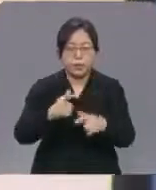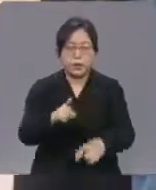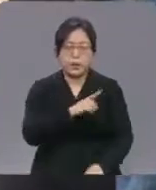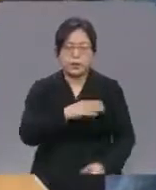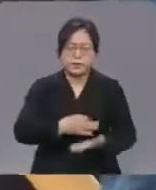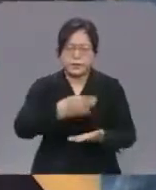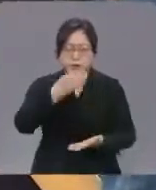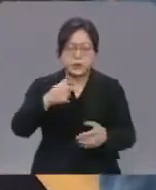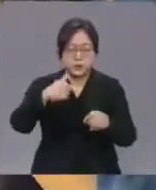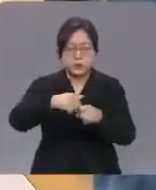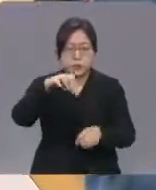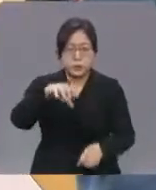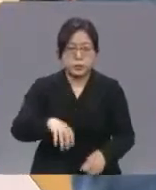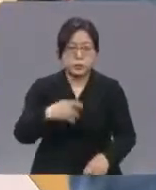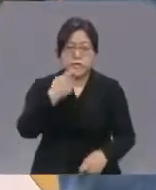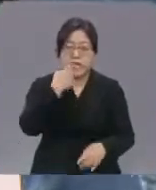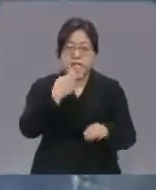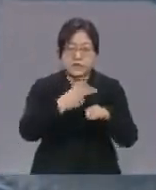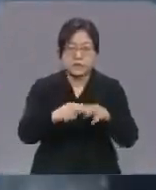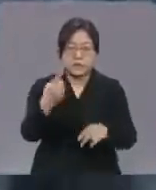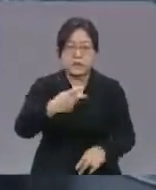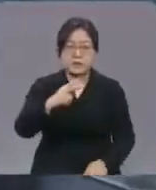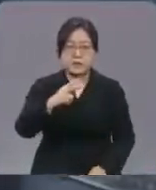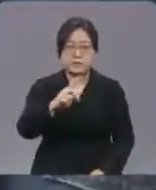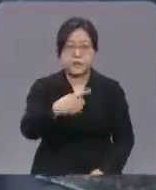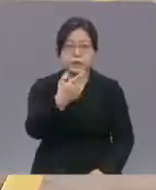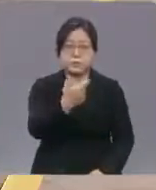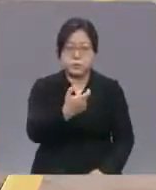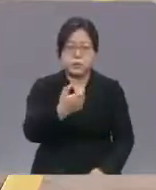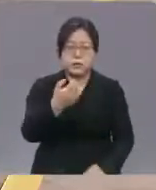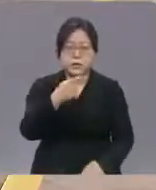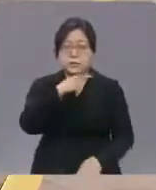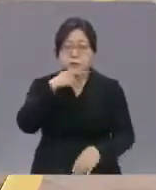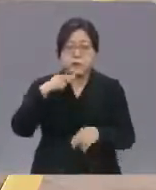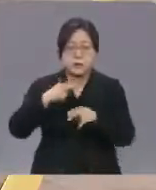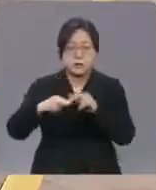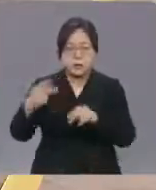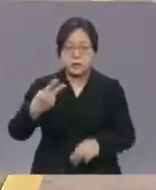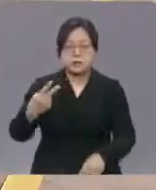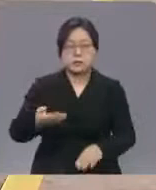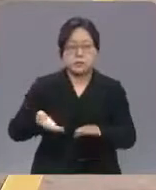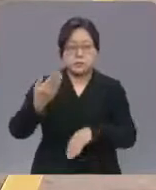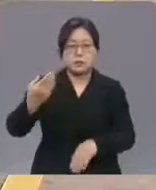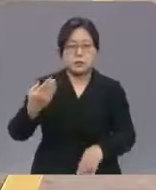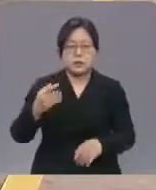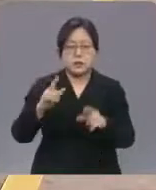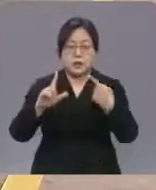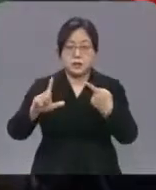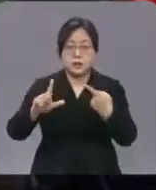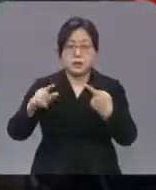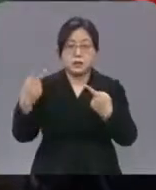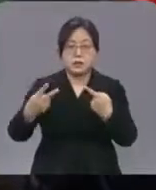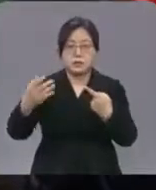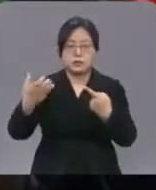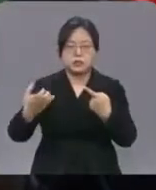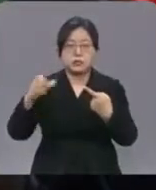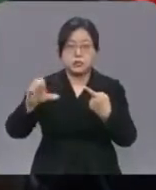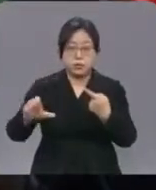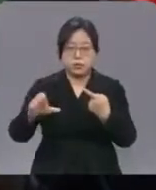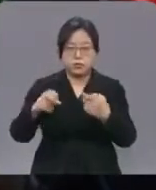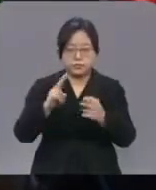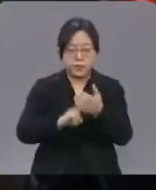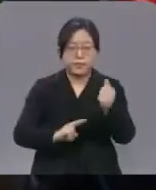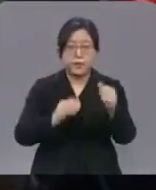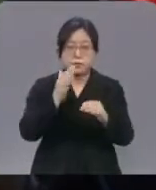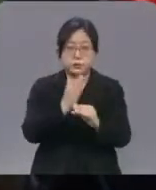가장 비싼 주유소의 휘발유 가격은 2,160원, 경유도 2,000원을 넘어선 리터당 2,095원으로